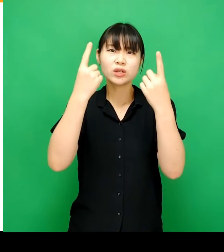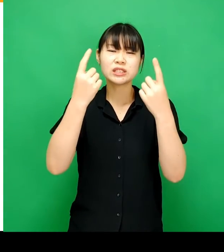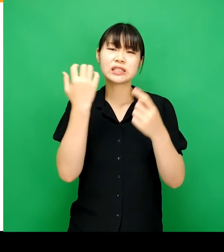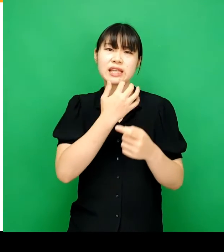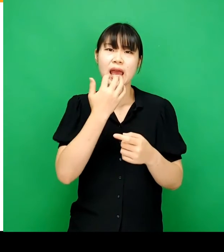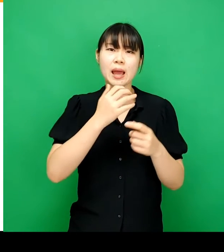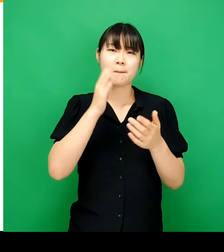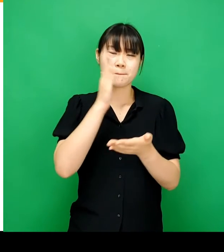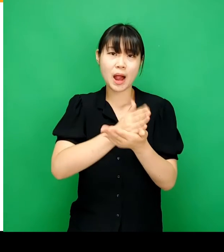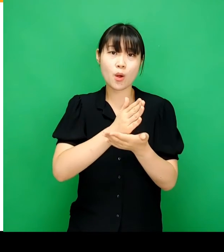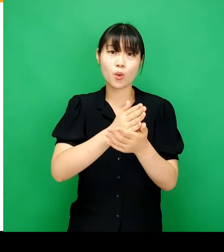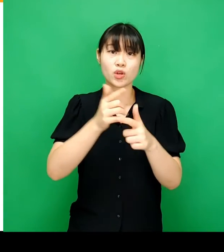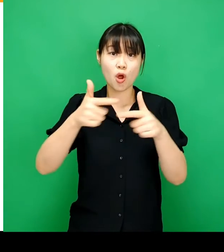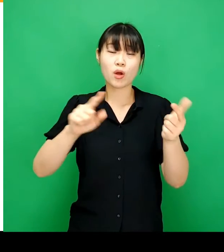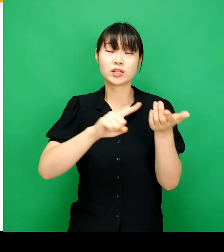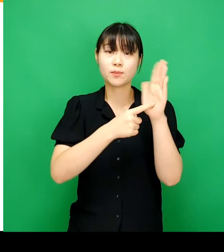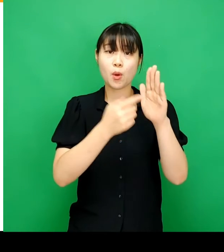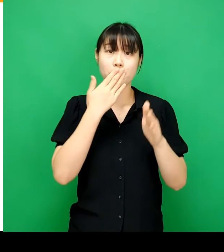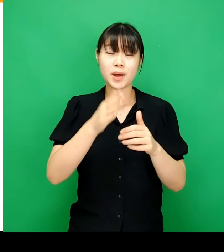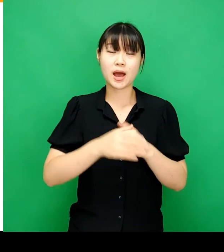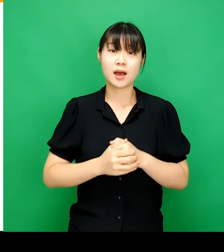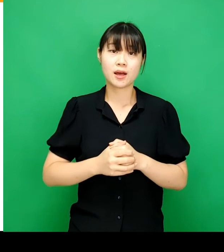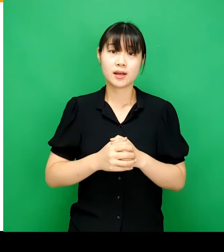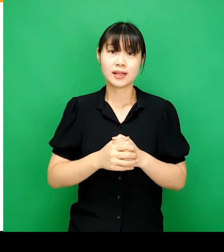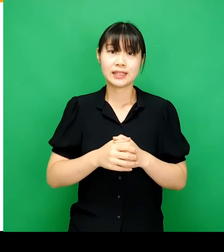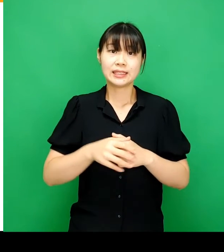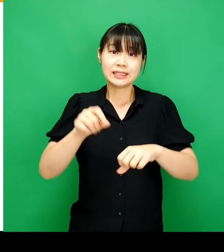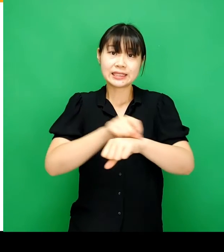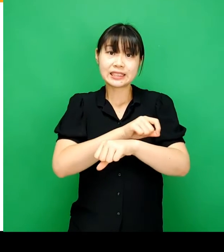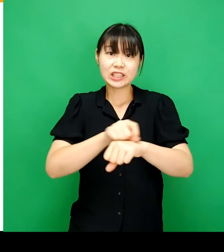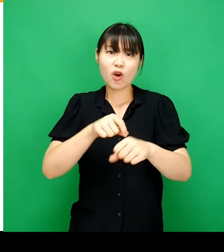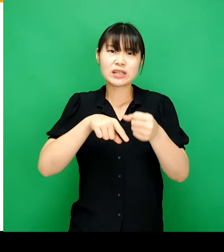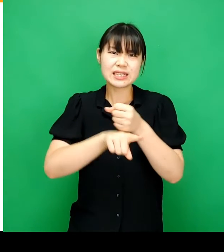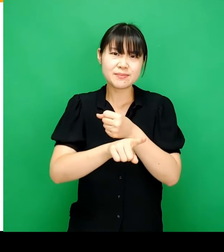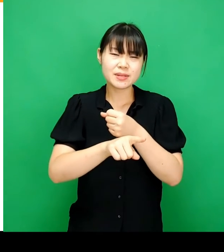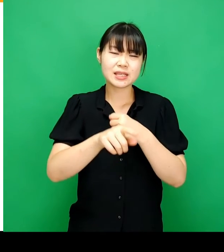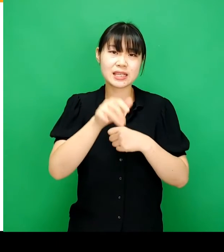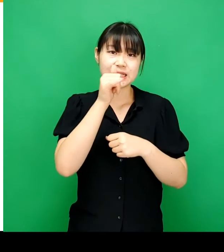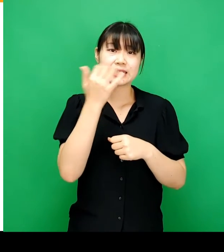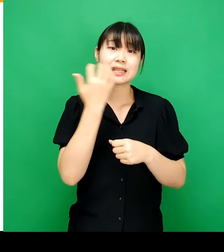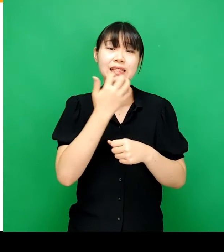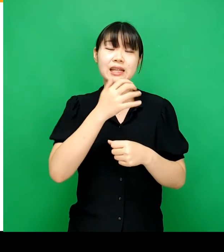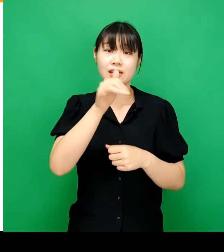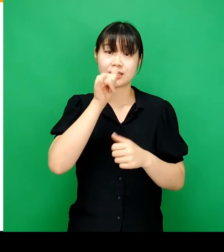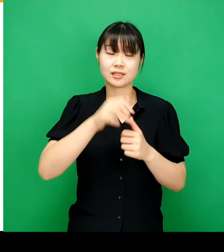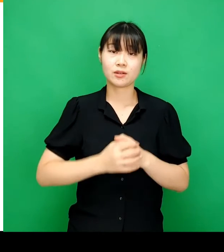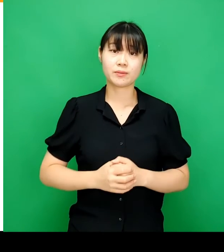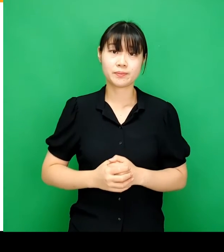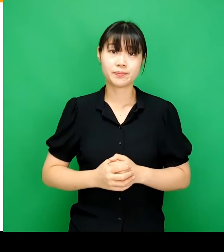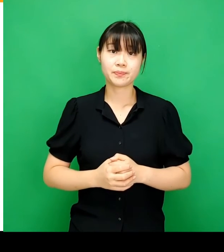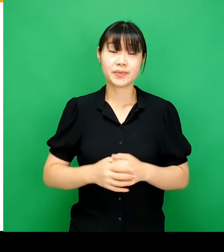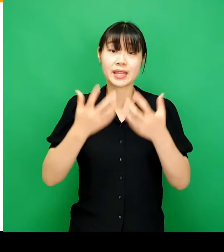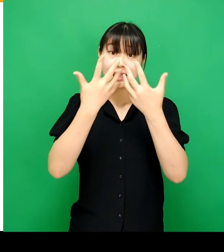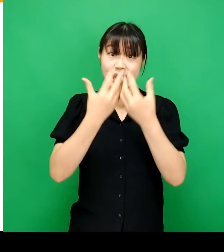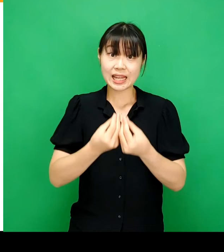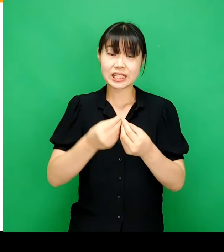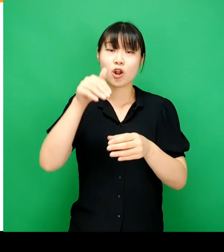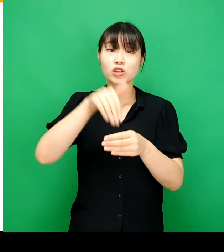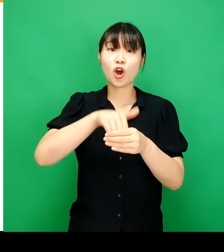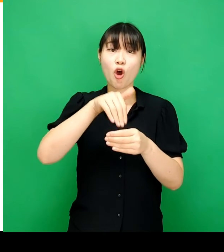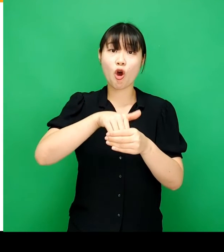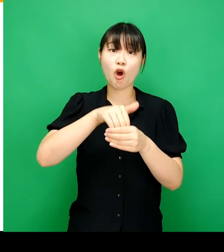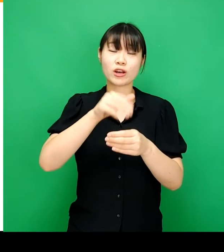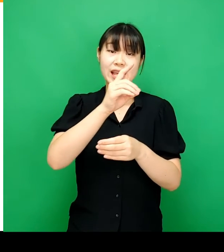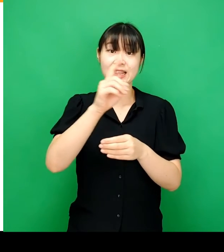않는 색을 사용해서 표현할 수 있습니다. 이 외에도 특정한 의미를 가지는 색상도 있습니다. 예를